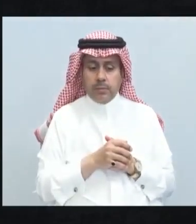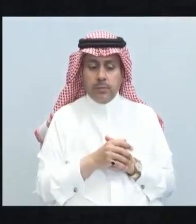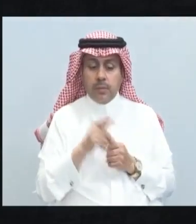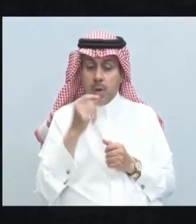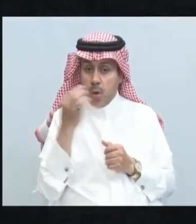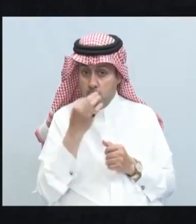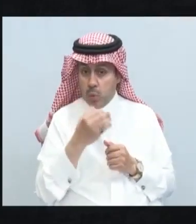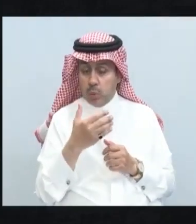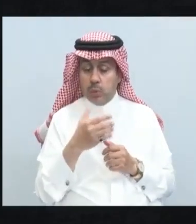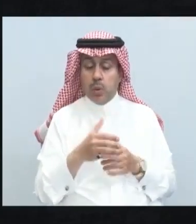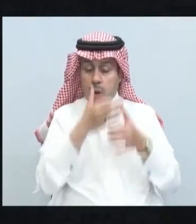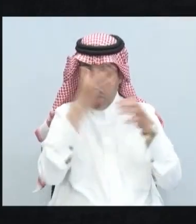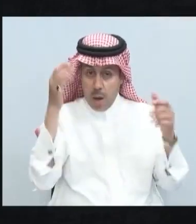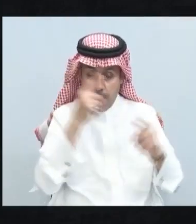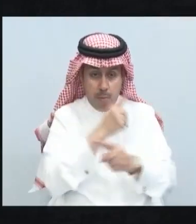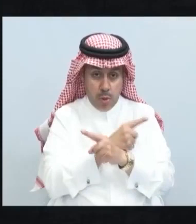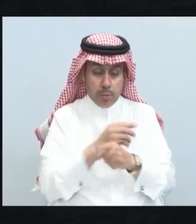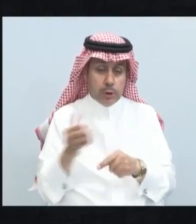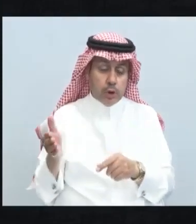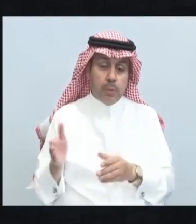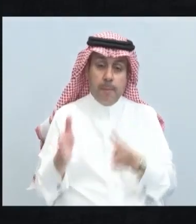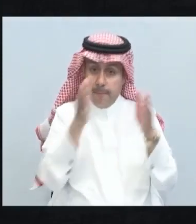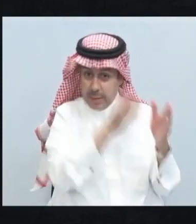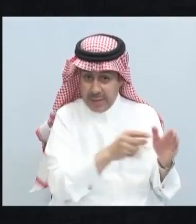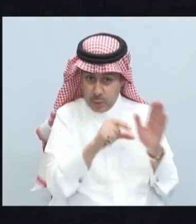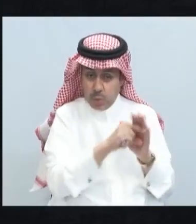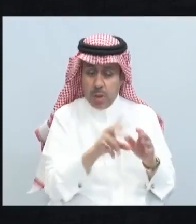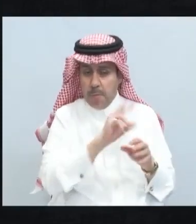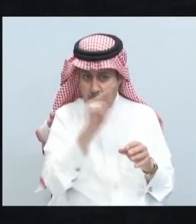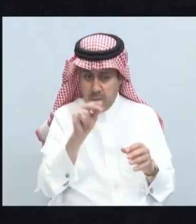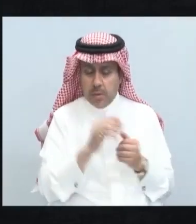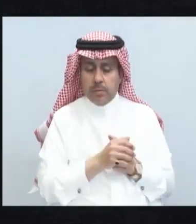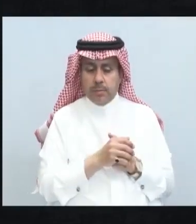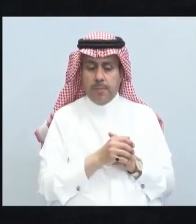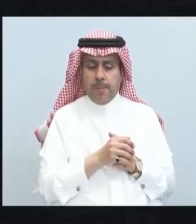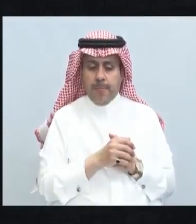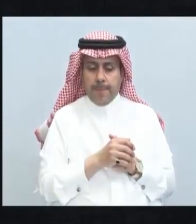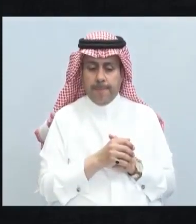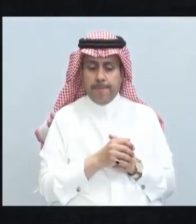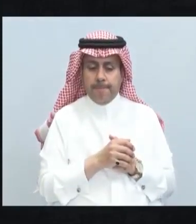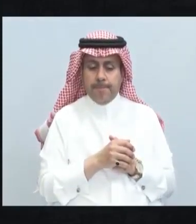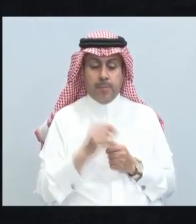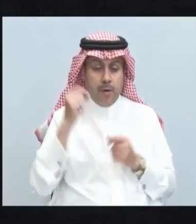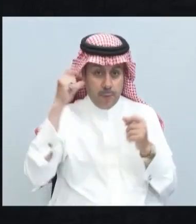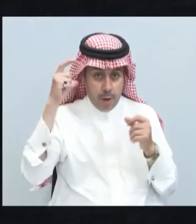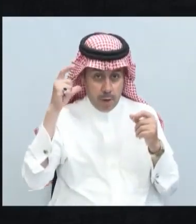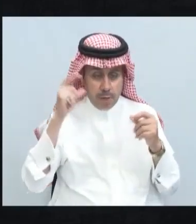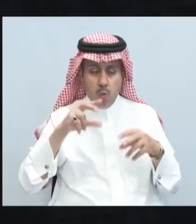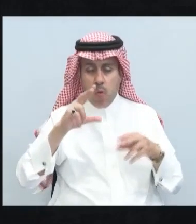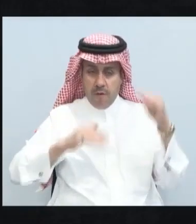لو الشيخ المتقن سياتي لك مثلها في صوره كذا في ايه كذا فاعرف وفرق